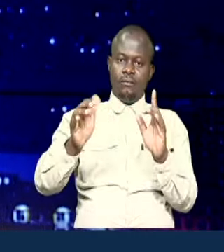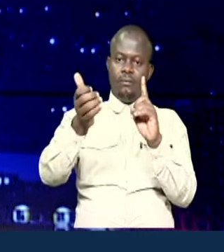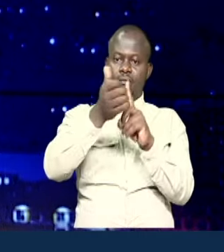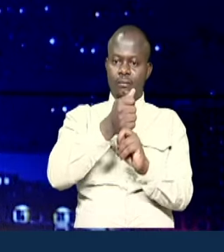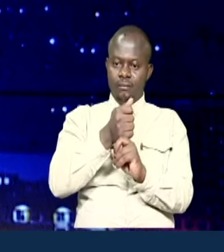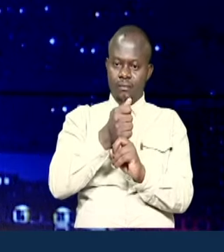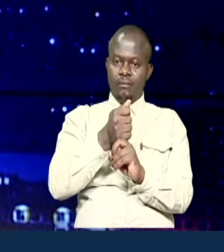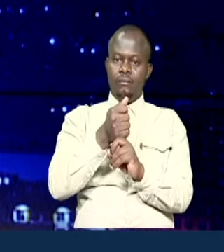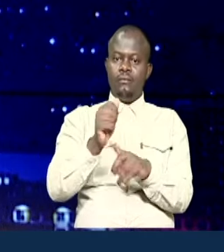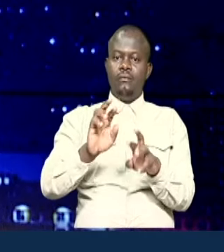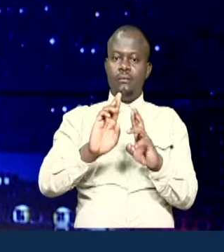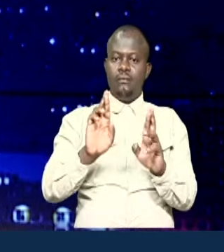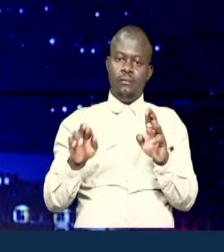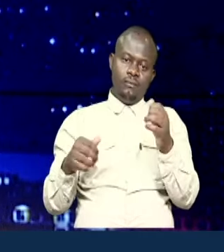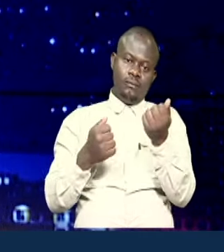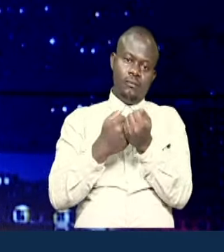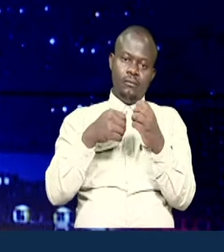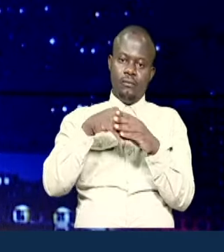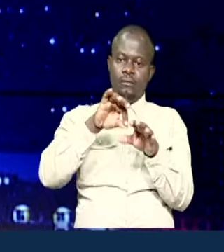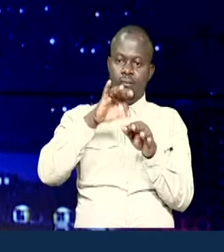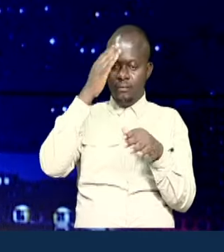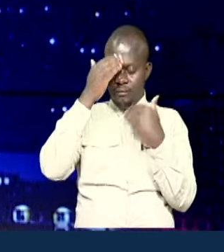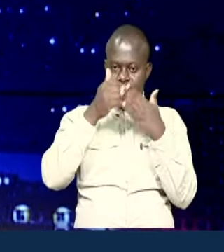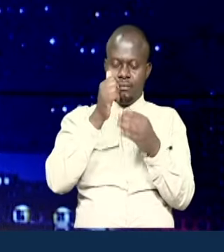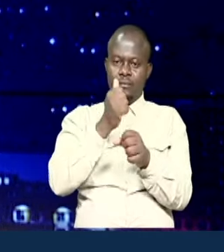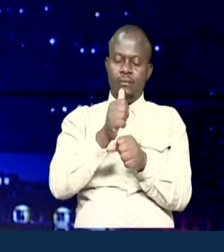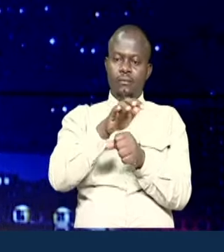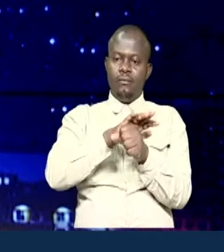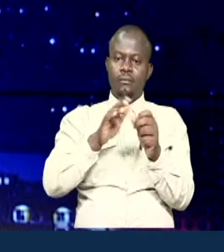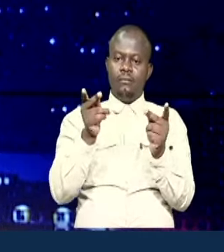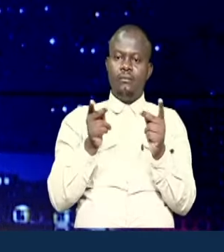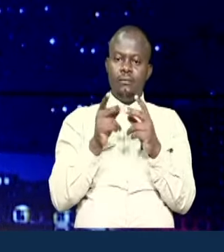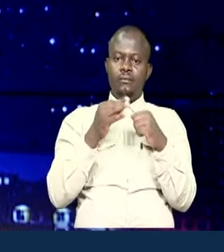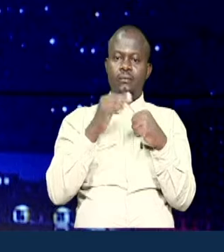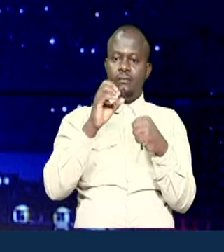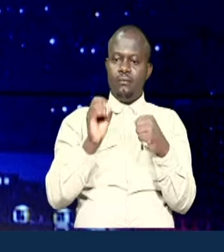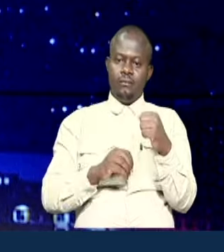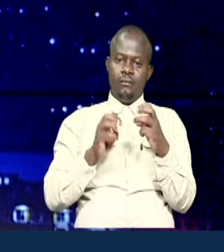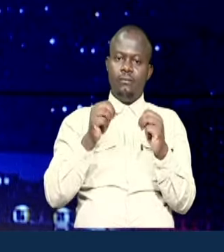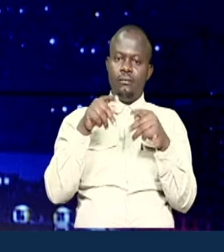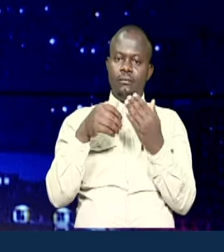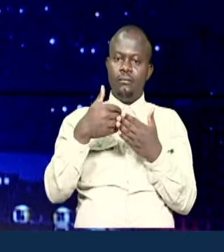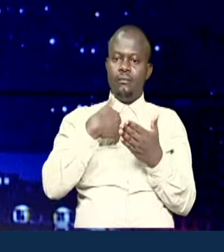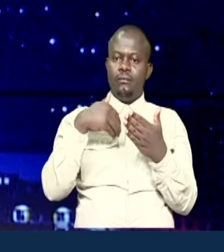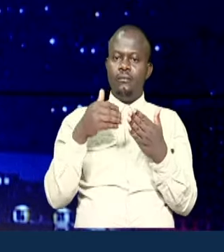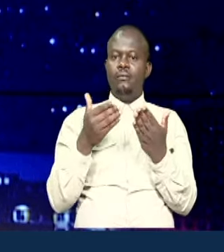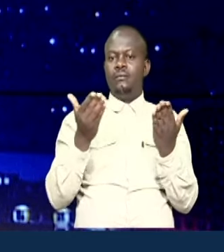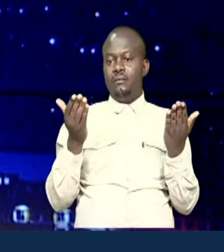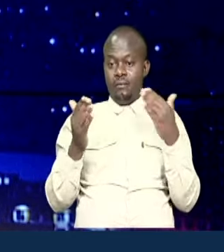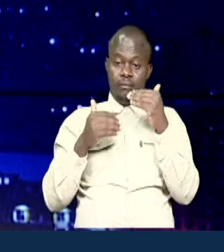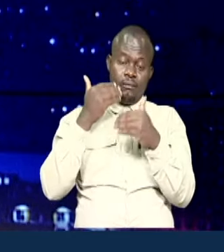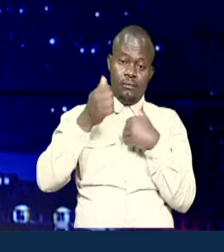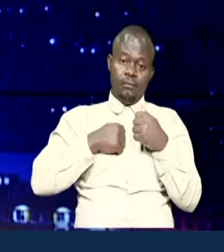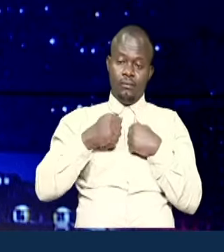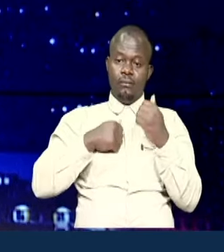kugeraho, biteguye kubashyigikira mu matora kugira ngo bazuze imyanya 80 y'abadepite uyu muryango ufite mu nteko ishinga amategeko, bityo u